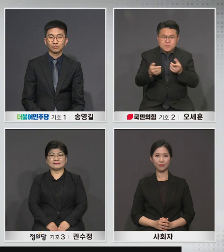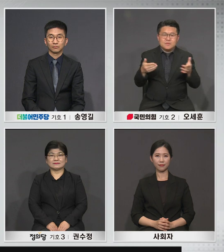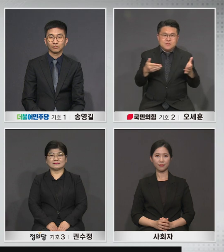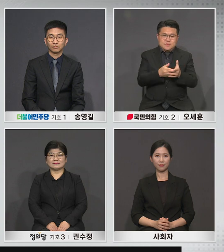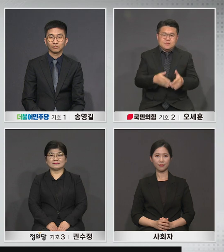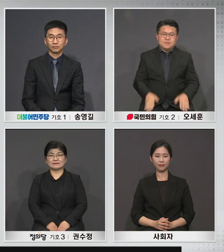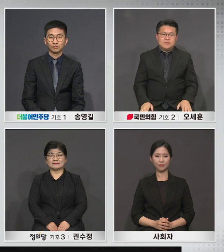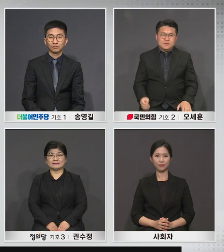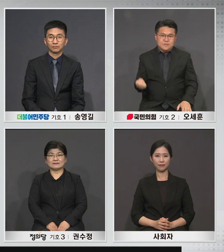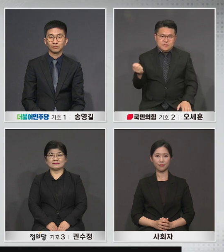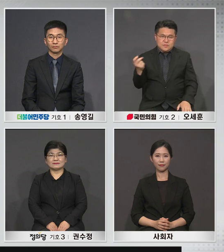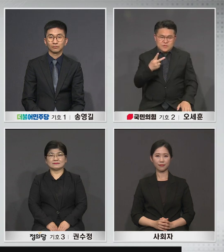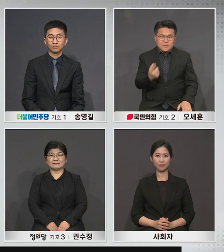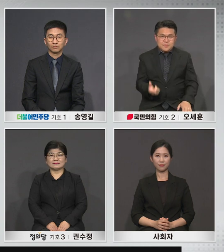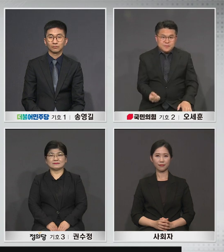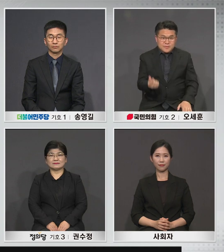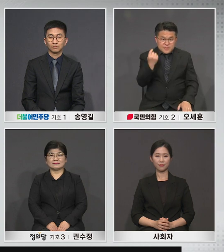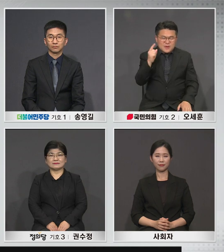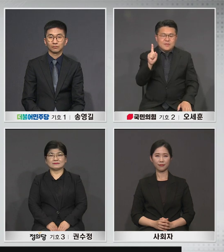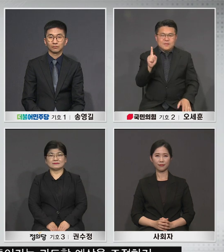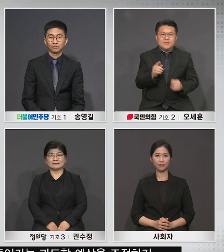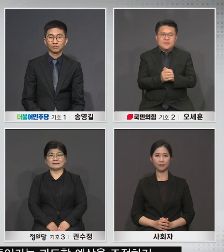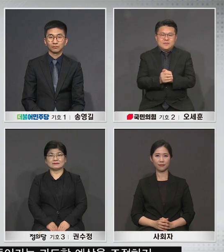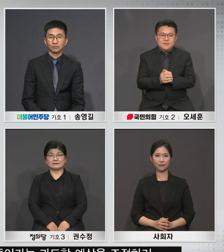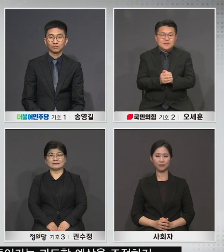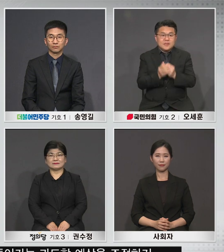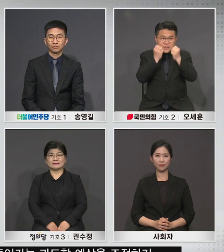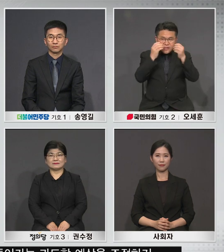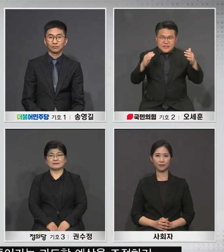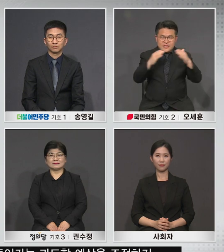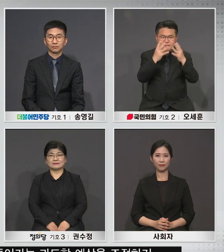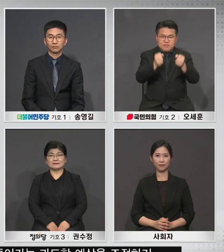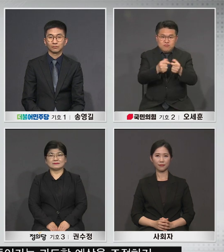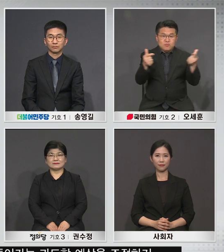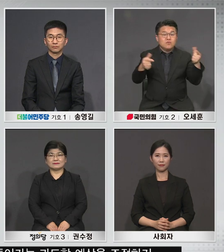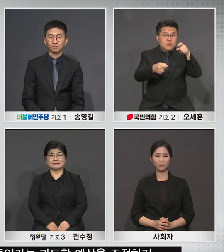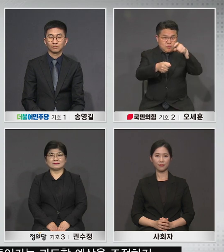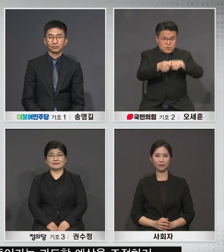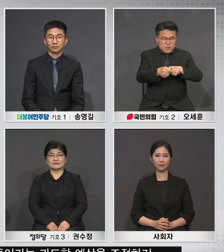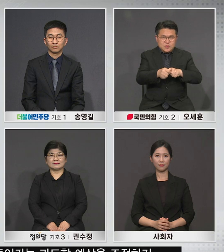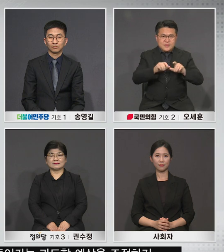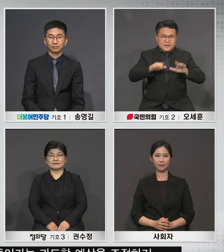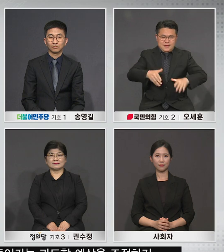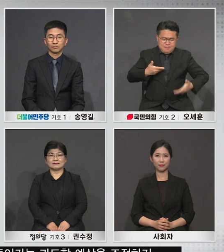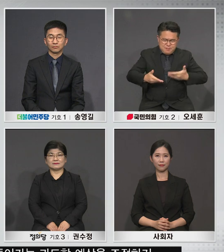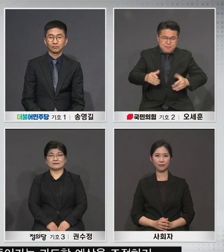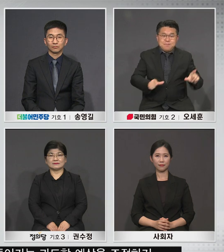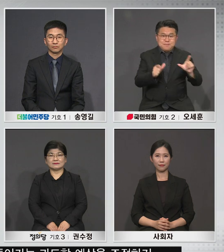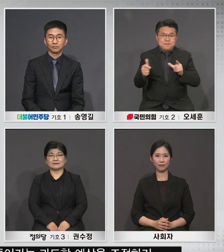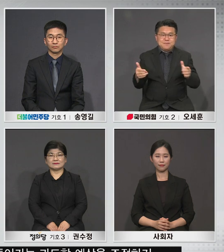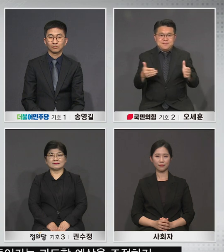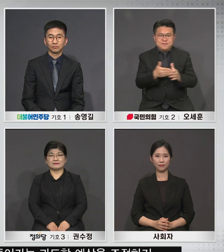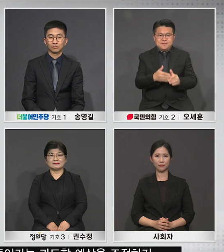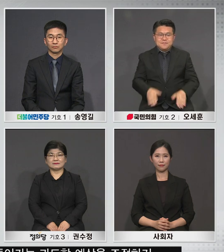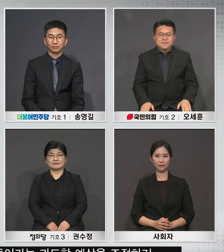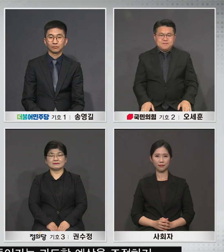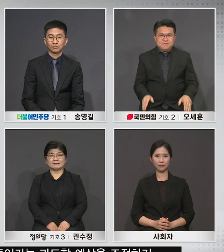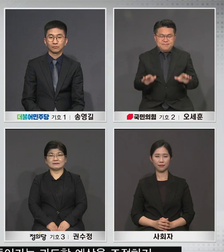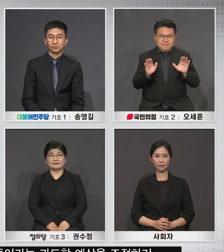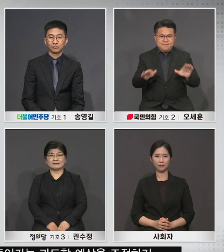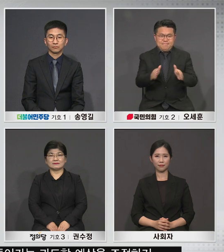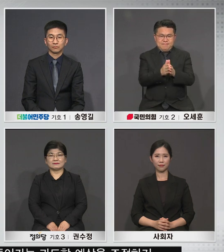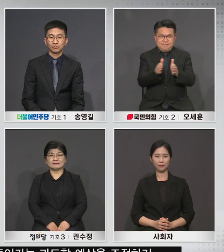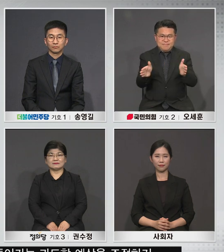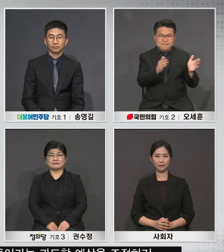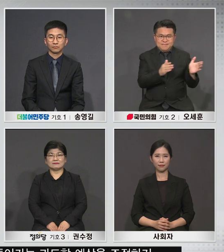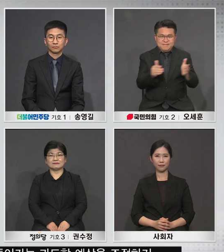또 빠른 속도로 많은 신규주택을 공급하기 위해서 정말 정신없이 지냈습니다. 이제 출발